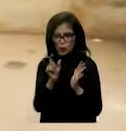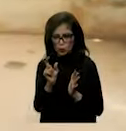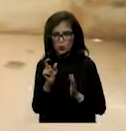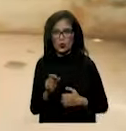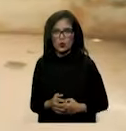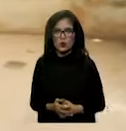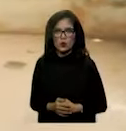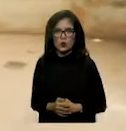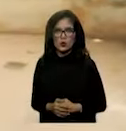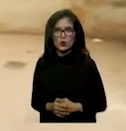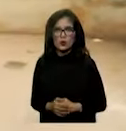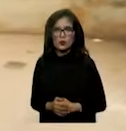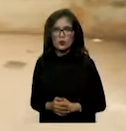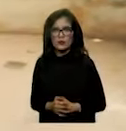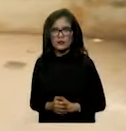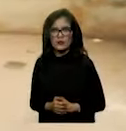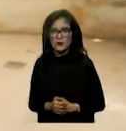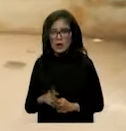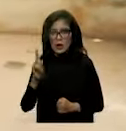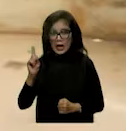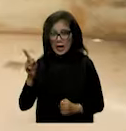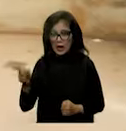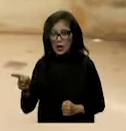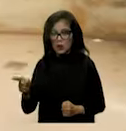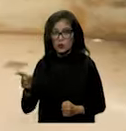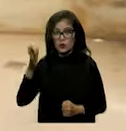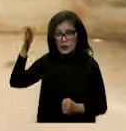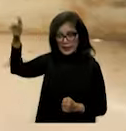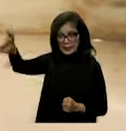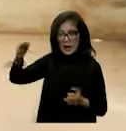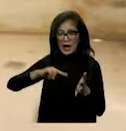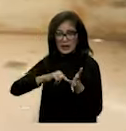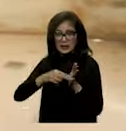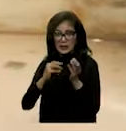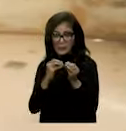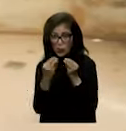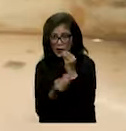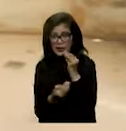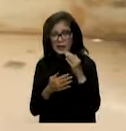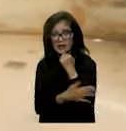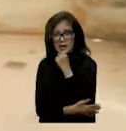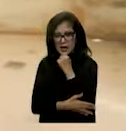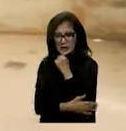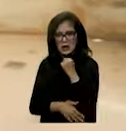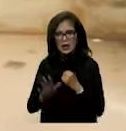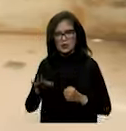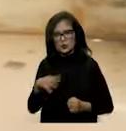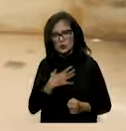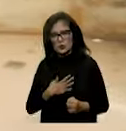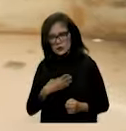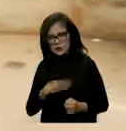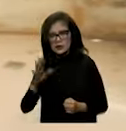kan kalau misalnya kesana bawa negara juga ya, nama negara. Itu sih kayak disayangkan lebih baik kita urusin aja